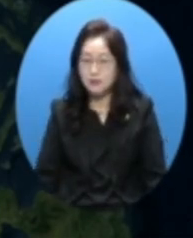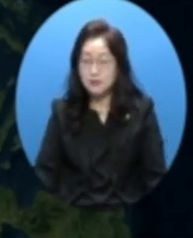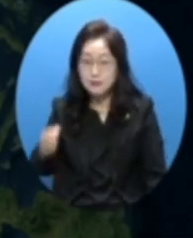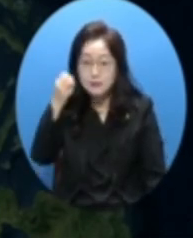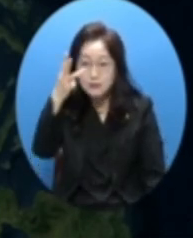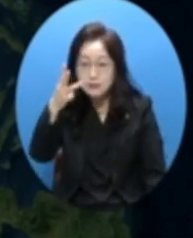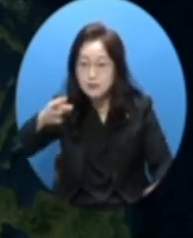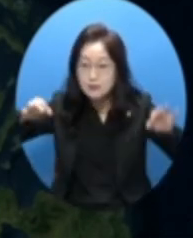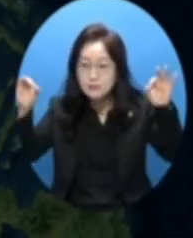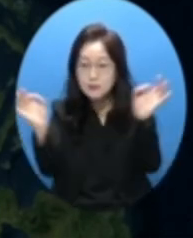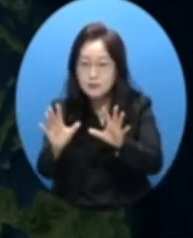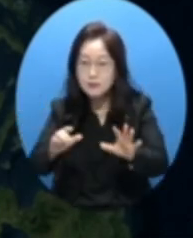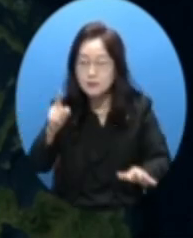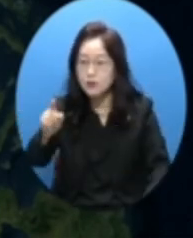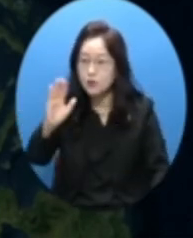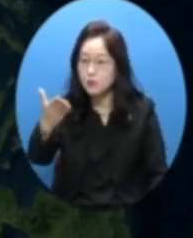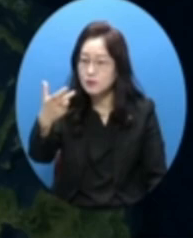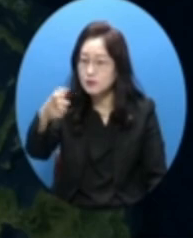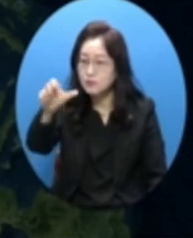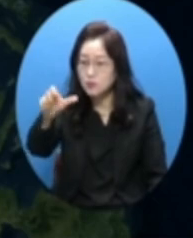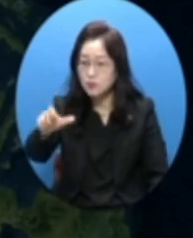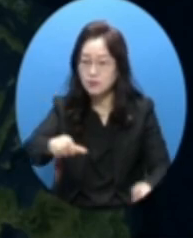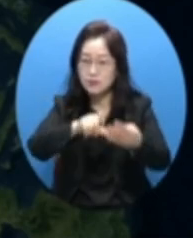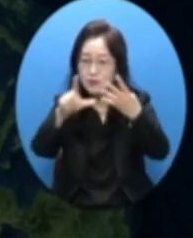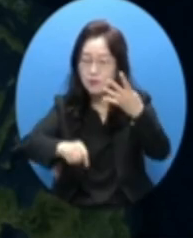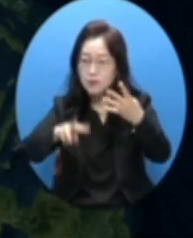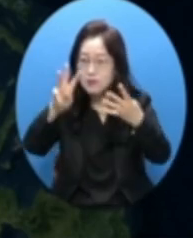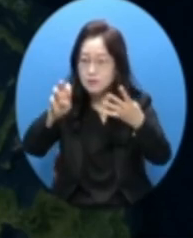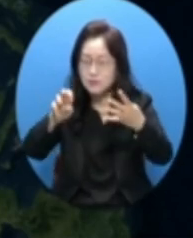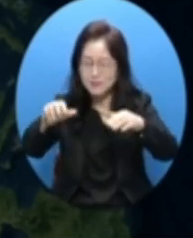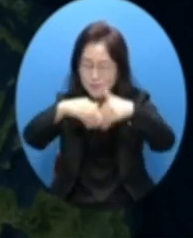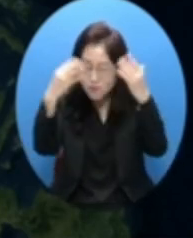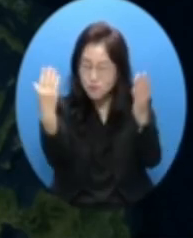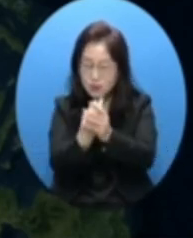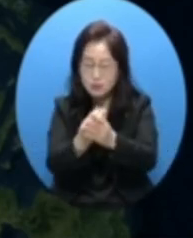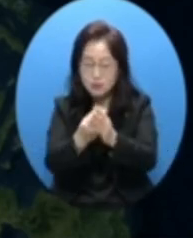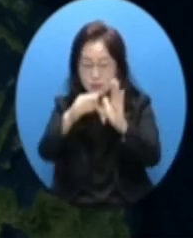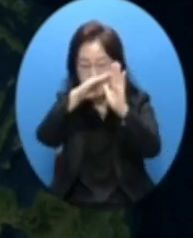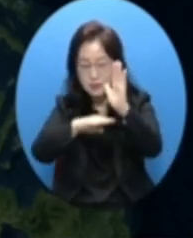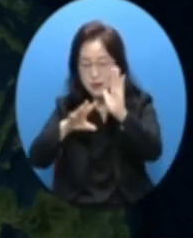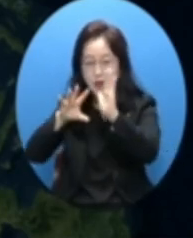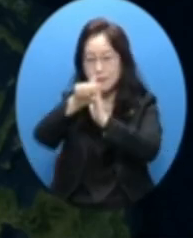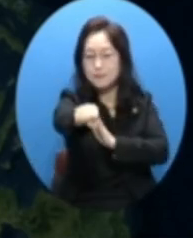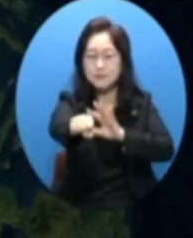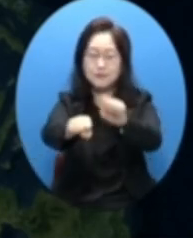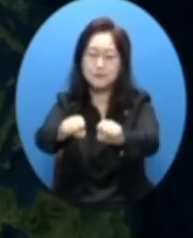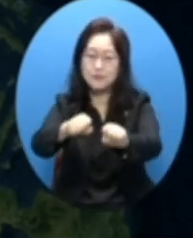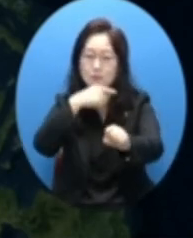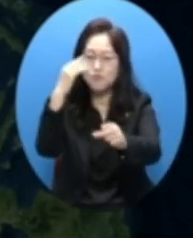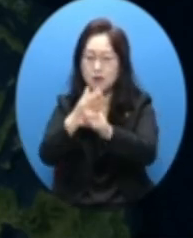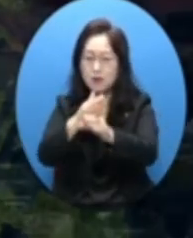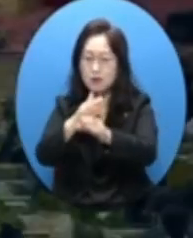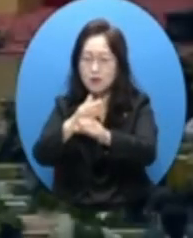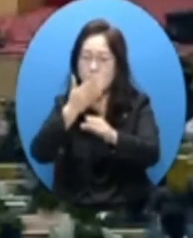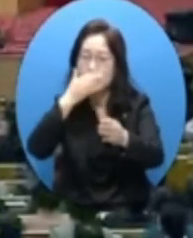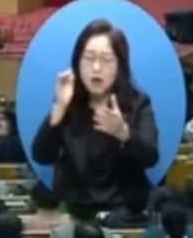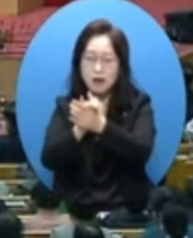석 달 만에 1975년 4월 31일 월남이 완전히 패망하고 공산화되고 말았습니다